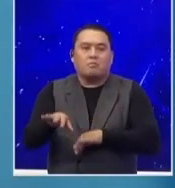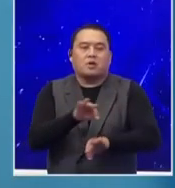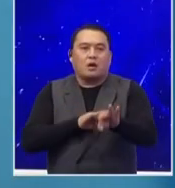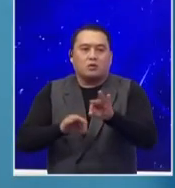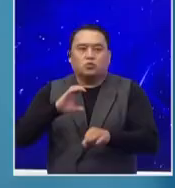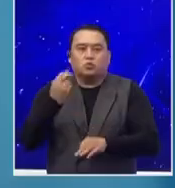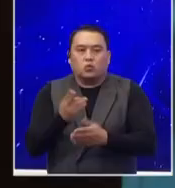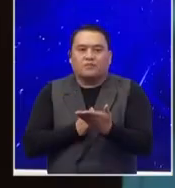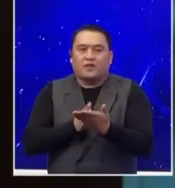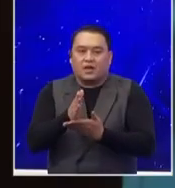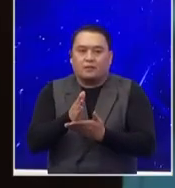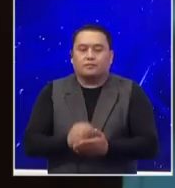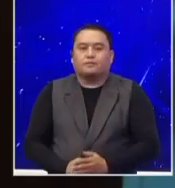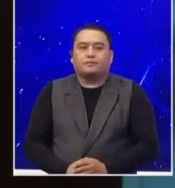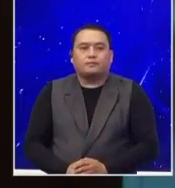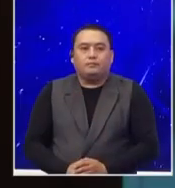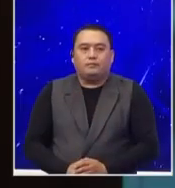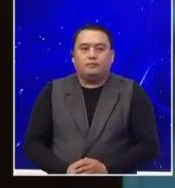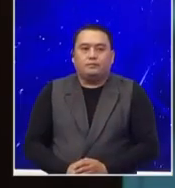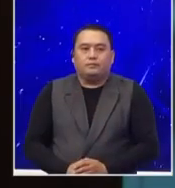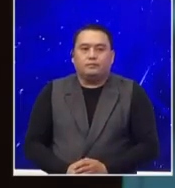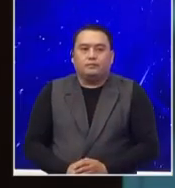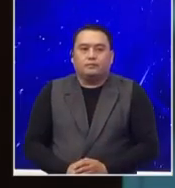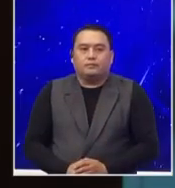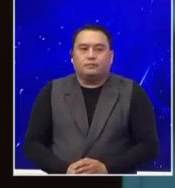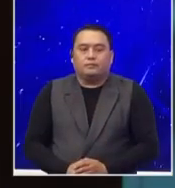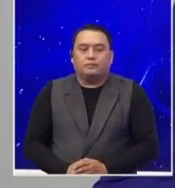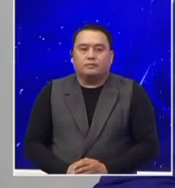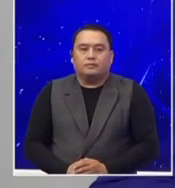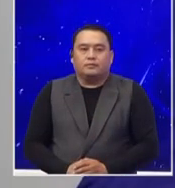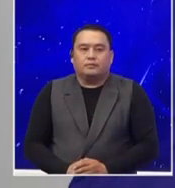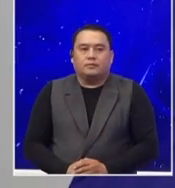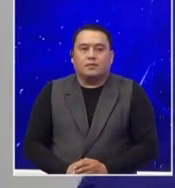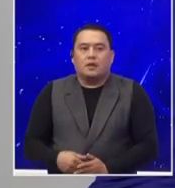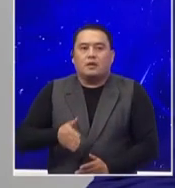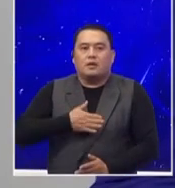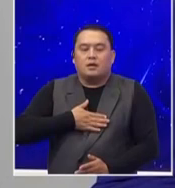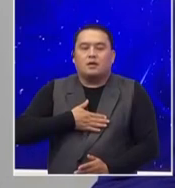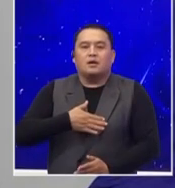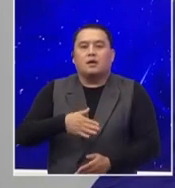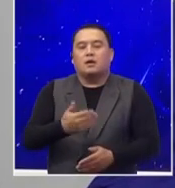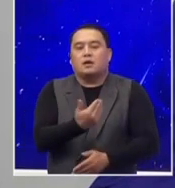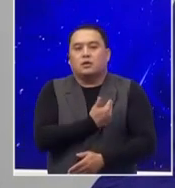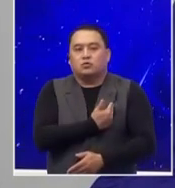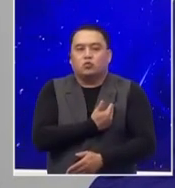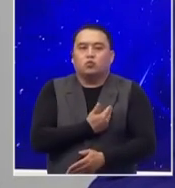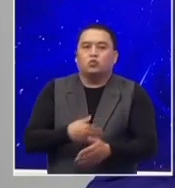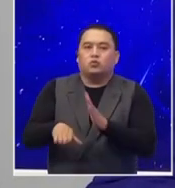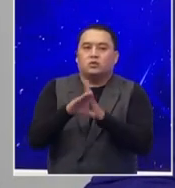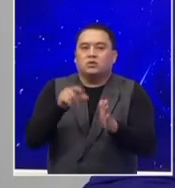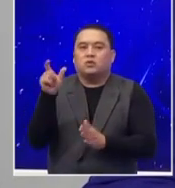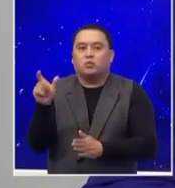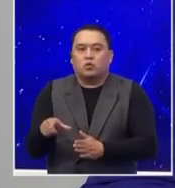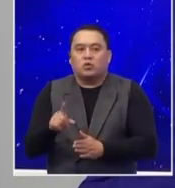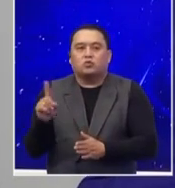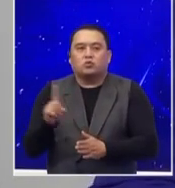в социальной сфере. Почему я вообще пошла в праймерис? Что женщина больше социальные проблемы поднимет, что у нас